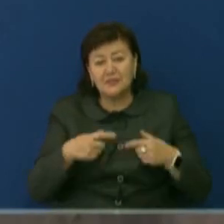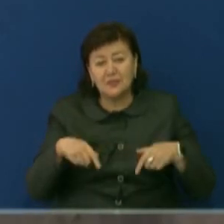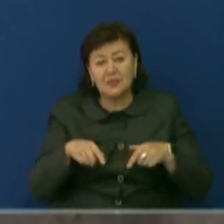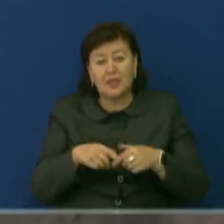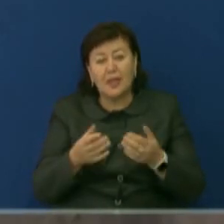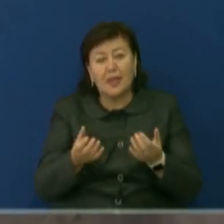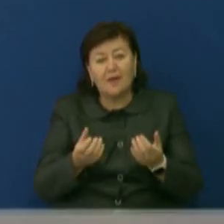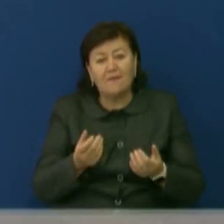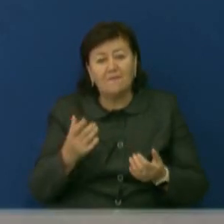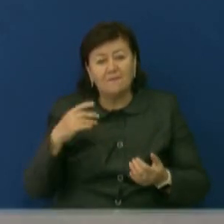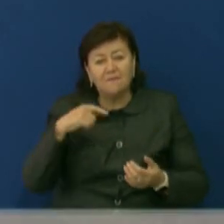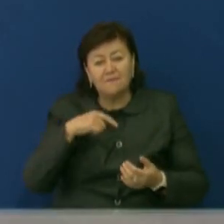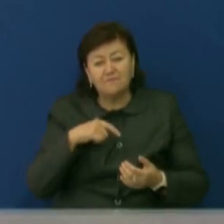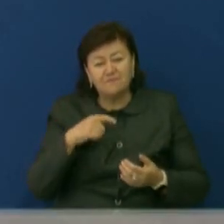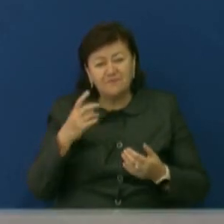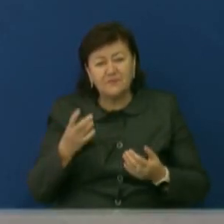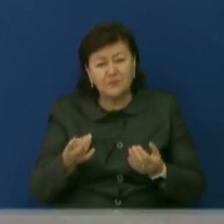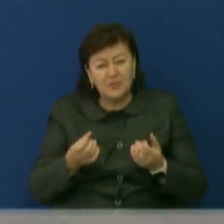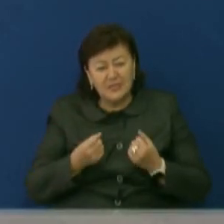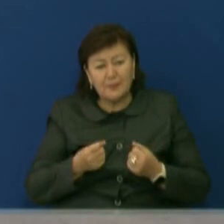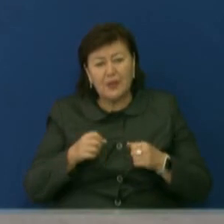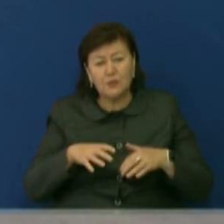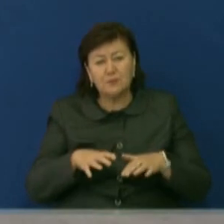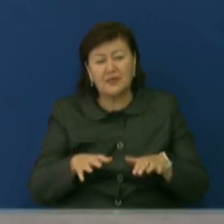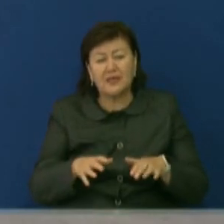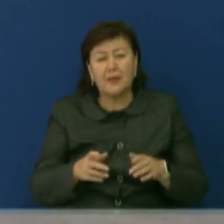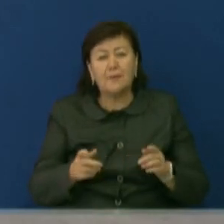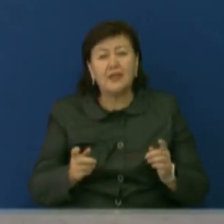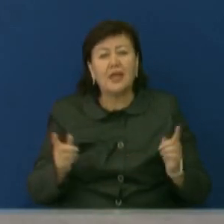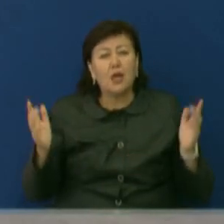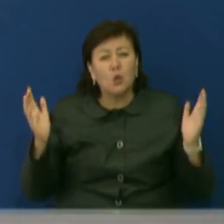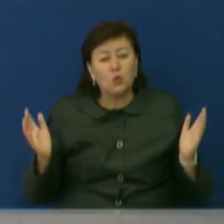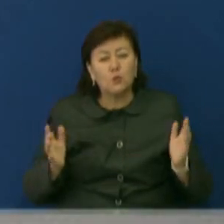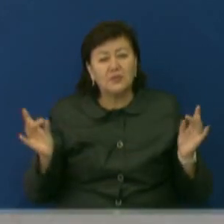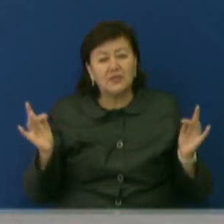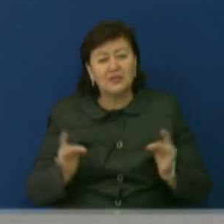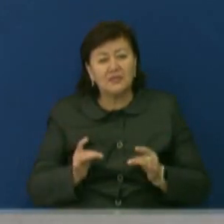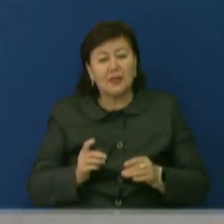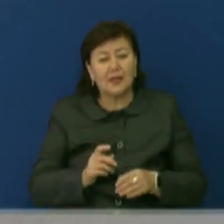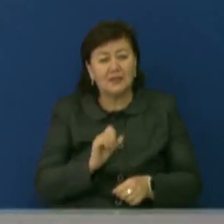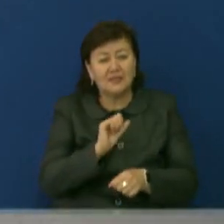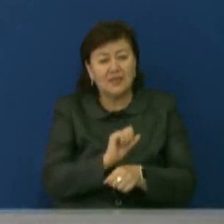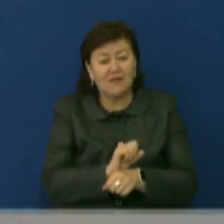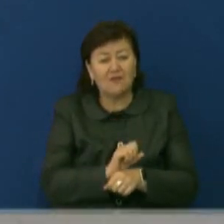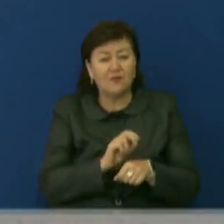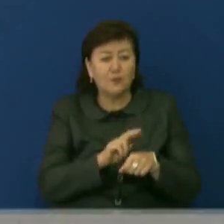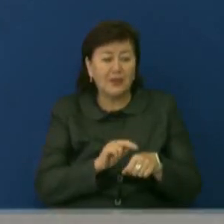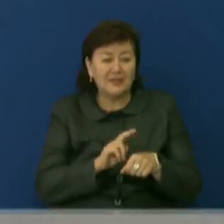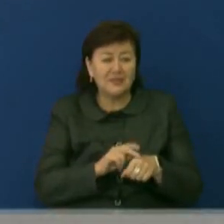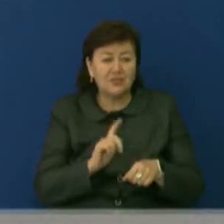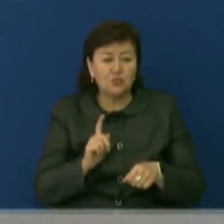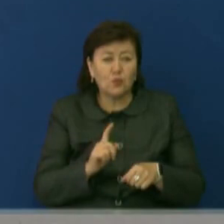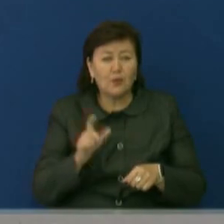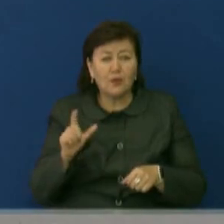принимать дополнительные меры. В Восточно-Казахстанской области при крупных ресторанах выставляются посты полиции. По словам Айжан Исмагамбетовой, в